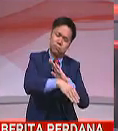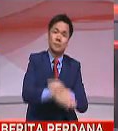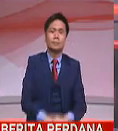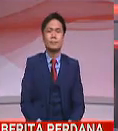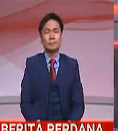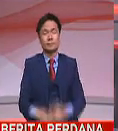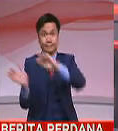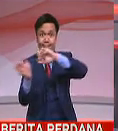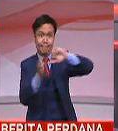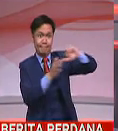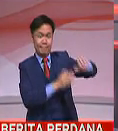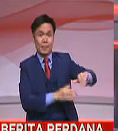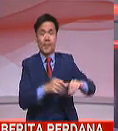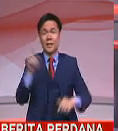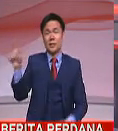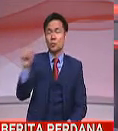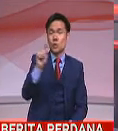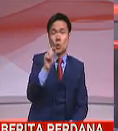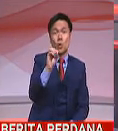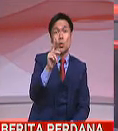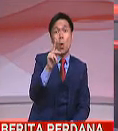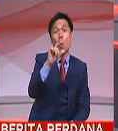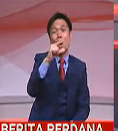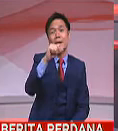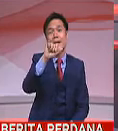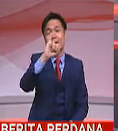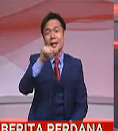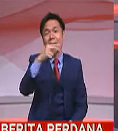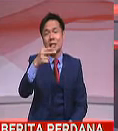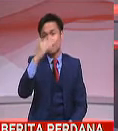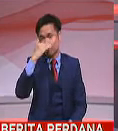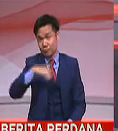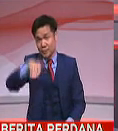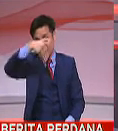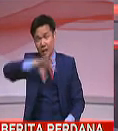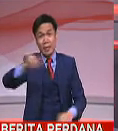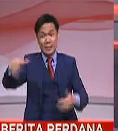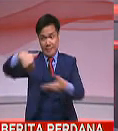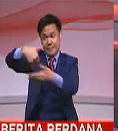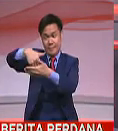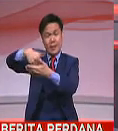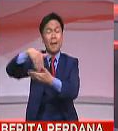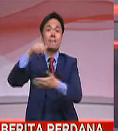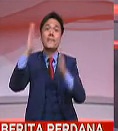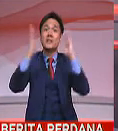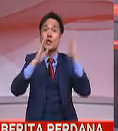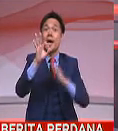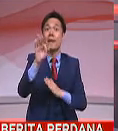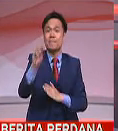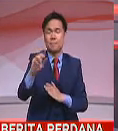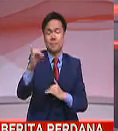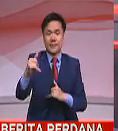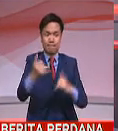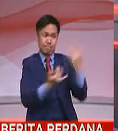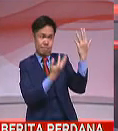ini pula kemelut skuad tok gajah dengan bekas pemainnya sumarih yang tak sudah-sudah Persatuan bola sepak Malaysia FM menanti keputusan daripada